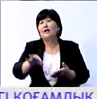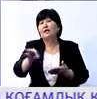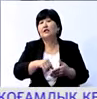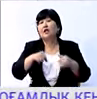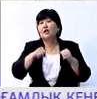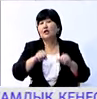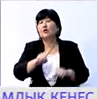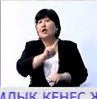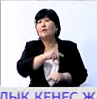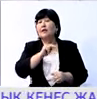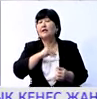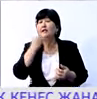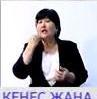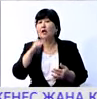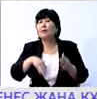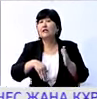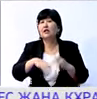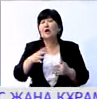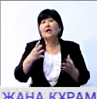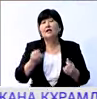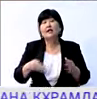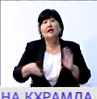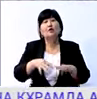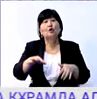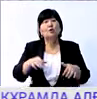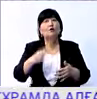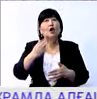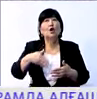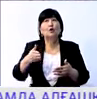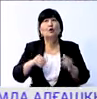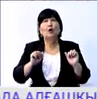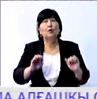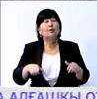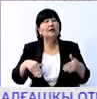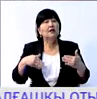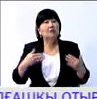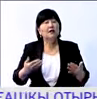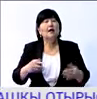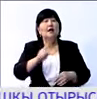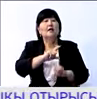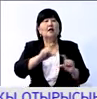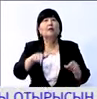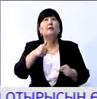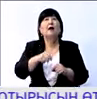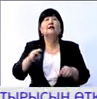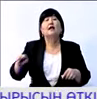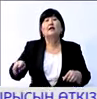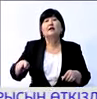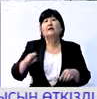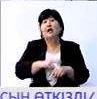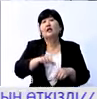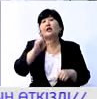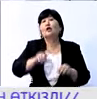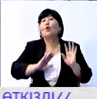шешуге, медициналық қызмет сапасын жақсартуға және сыбайлас жемқорлықты жоюға мүмкіндік береді дейді емхана бас дәрігерінің орынбасары.